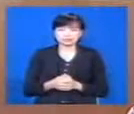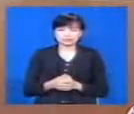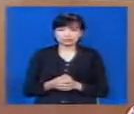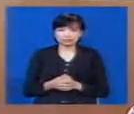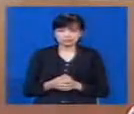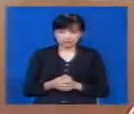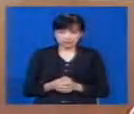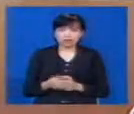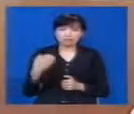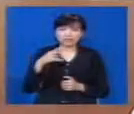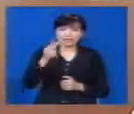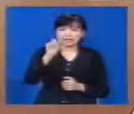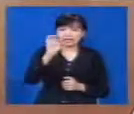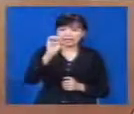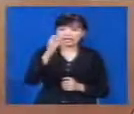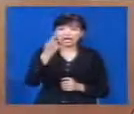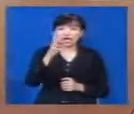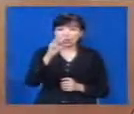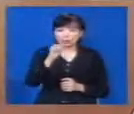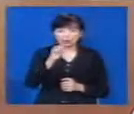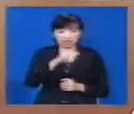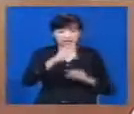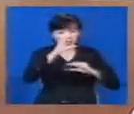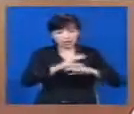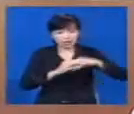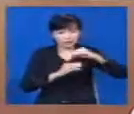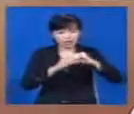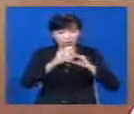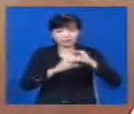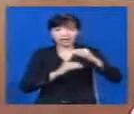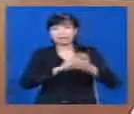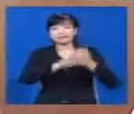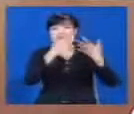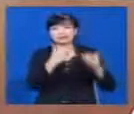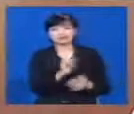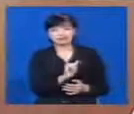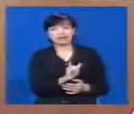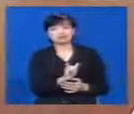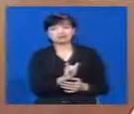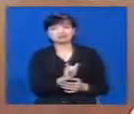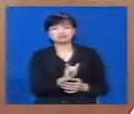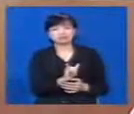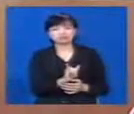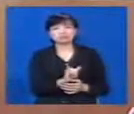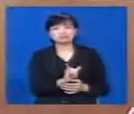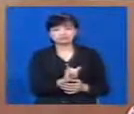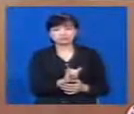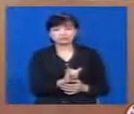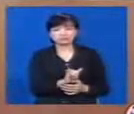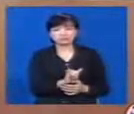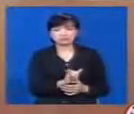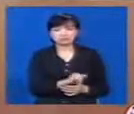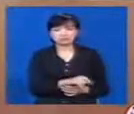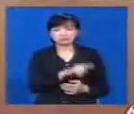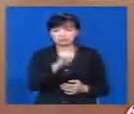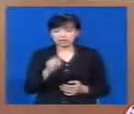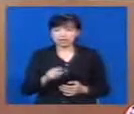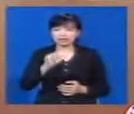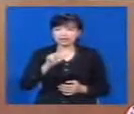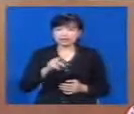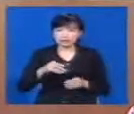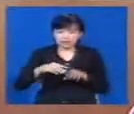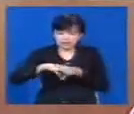ที่ไฮเทคกระบินอันนั้นอยู่ระหว่างการก่อสร้างยังไม่มี ความเสียหาย ใดๆครับแต่ถ้าเป็นสวนหรือเขตเนี่ยเรามีที่304นะครับเ